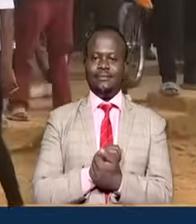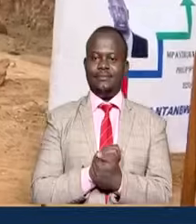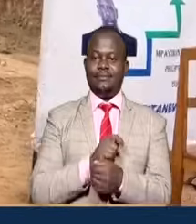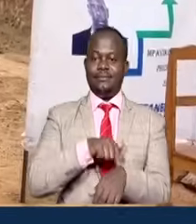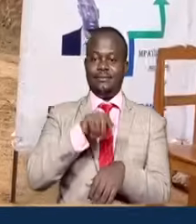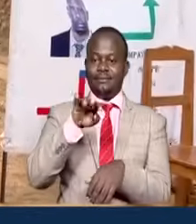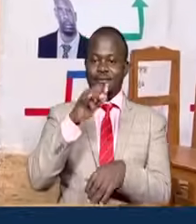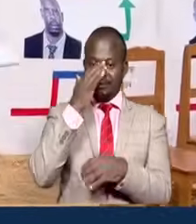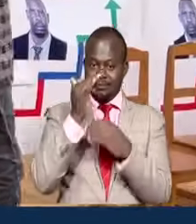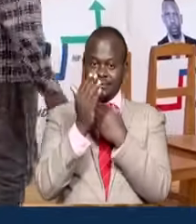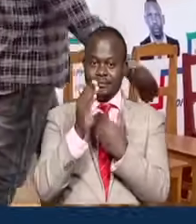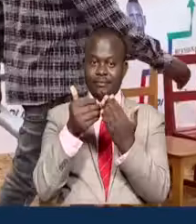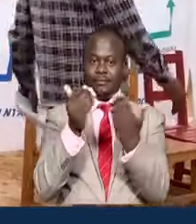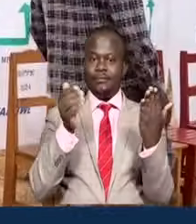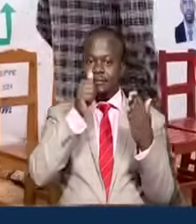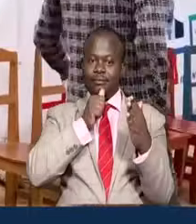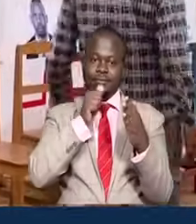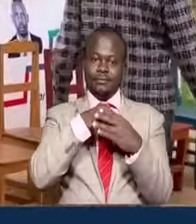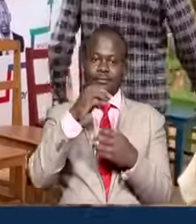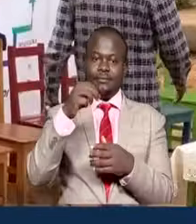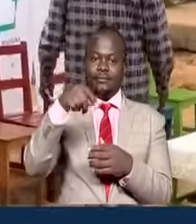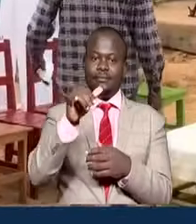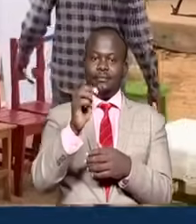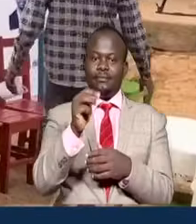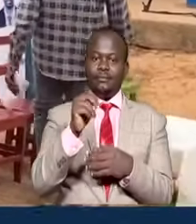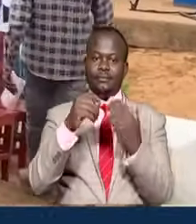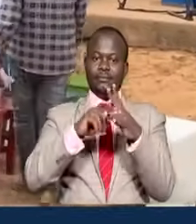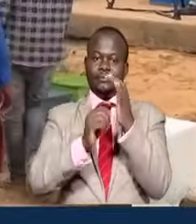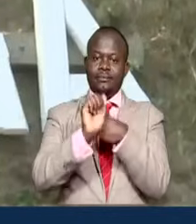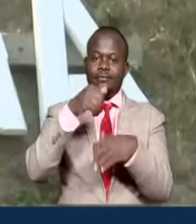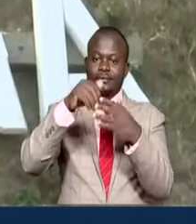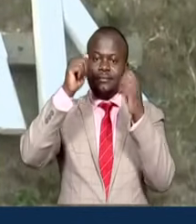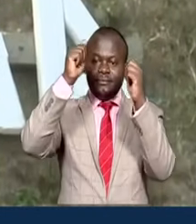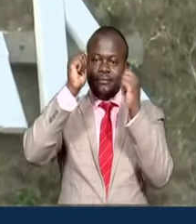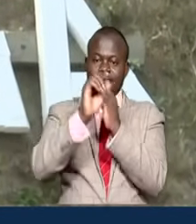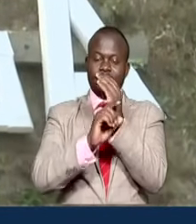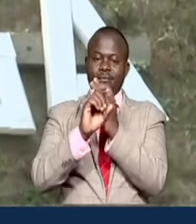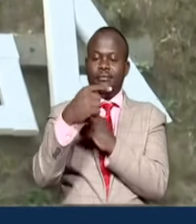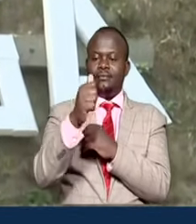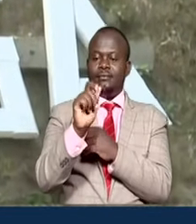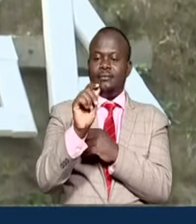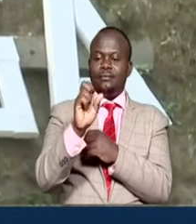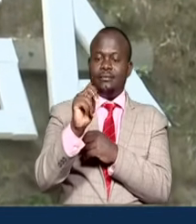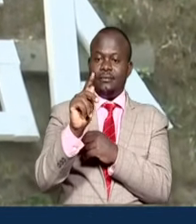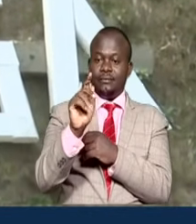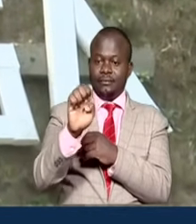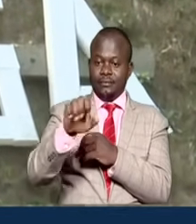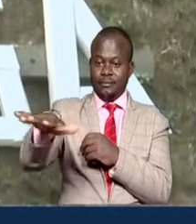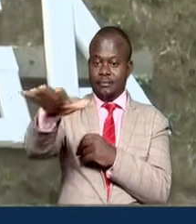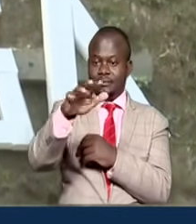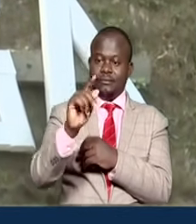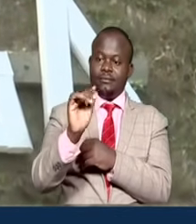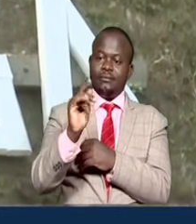Kwisasanyiza mu gitondo nibwo umukandida wigenga Mpayimana Philippe yatangiye ibikorwa byo kwiyamamaza mu karere ka Gakenye ahitwa mu Kivuruga.